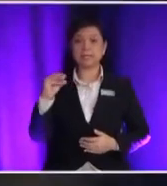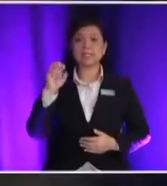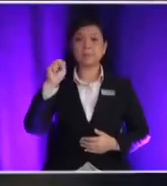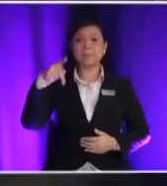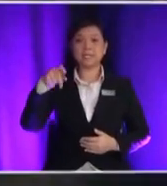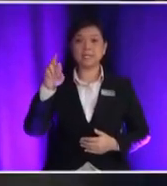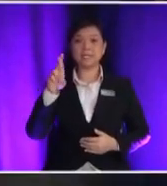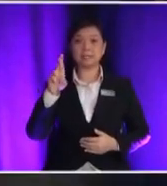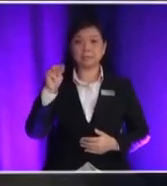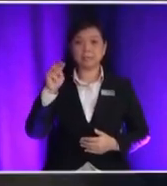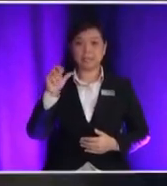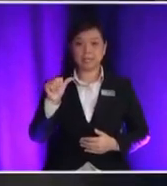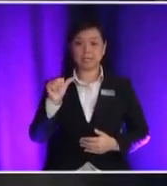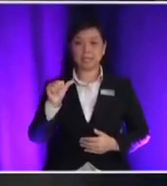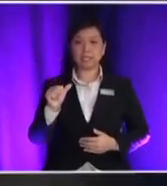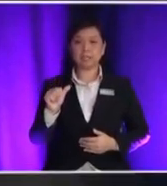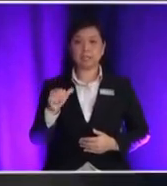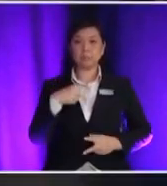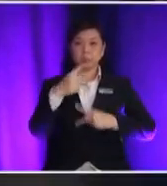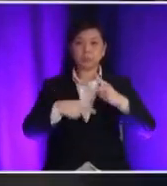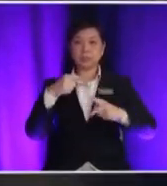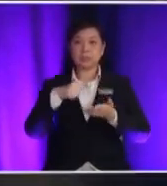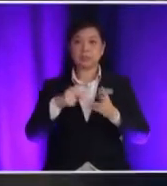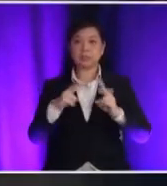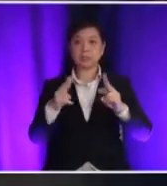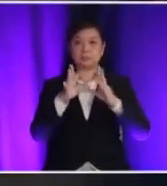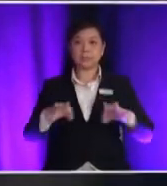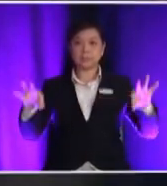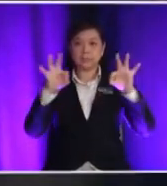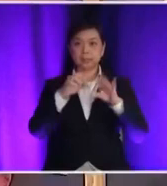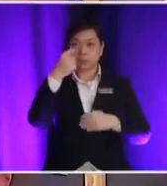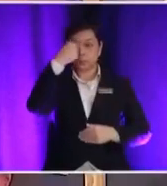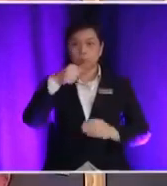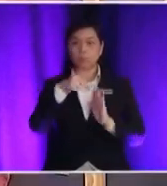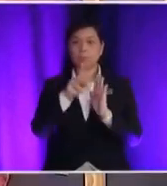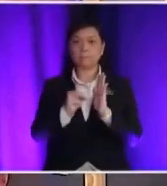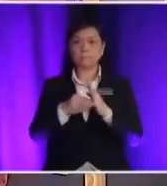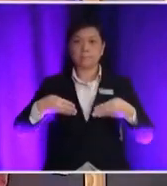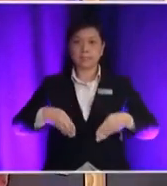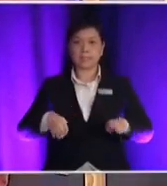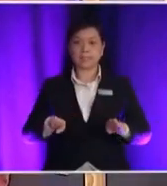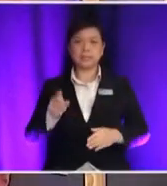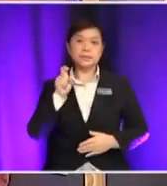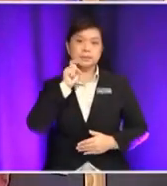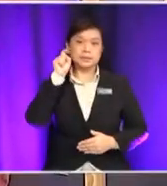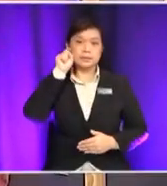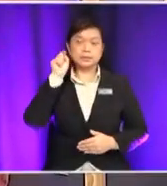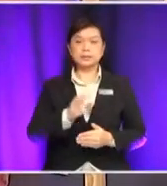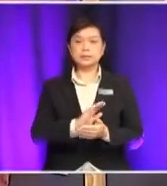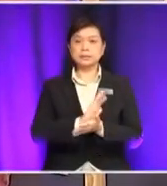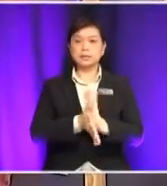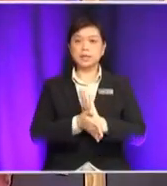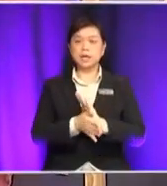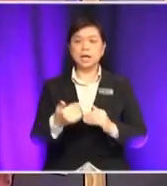ini sangat-sangat petik untuk pembiakan seks itu yang menyebabkan kita mendapat banyak variasi dan juga